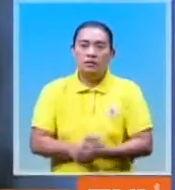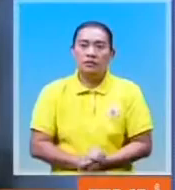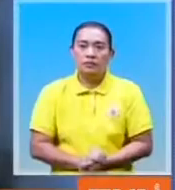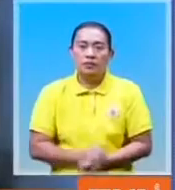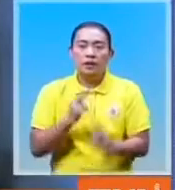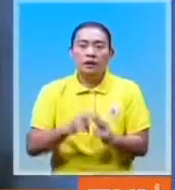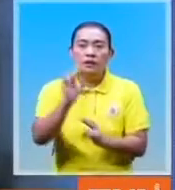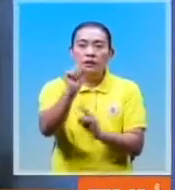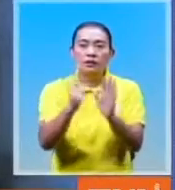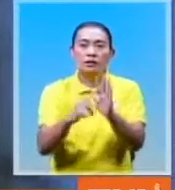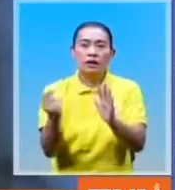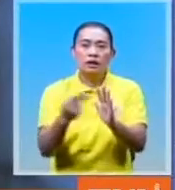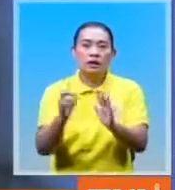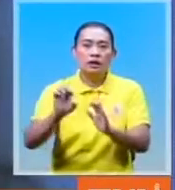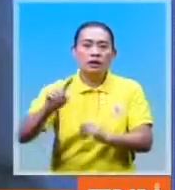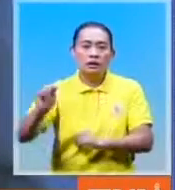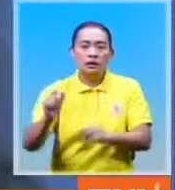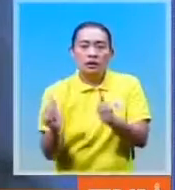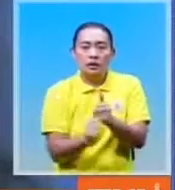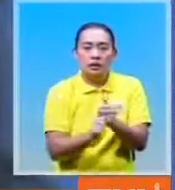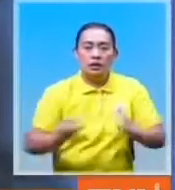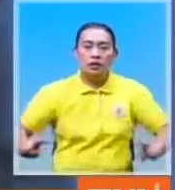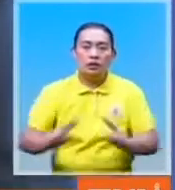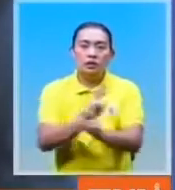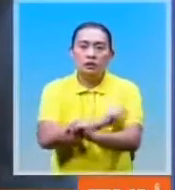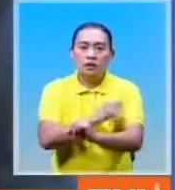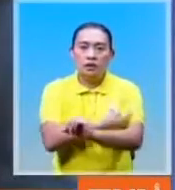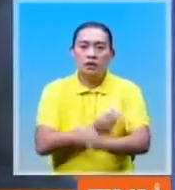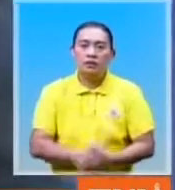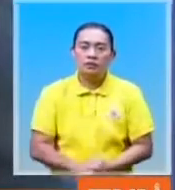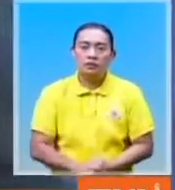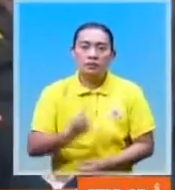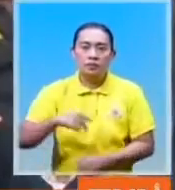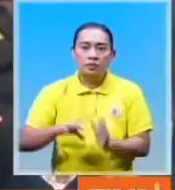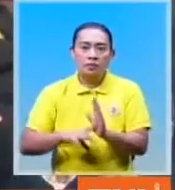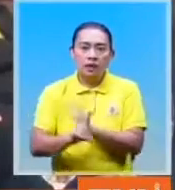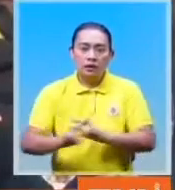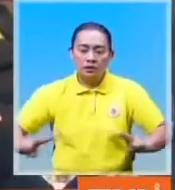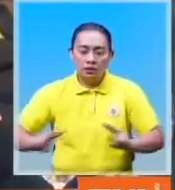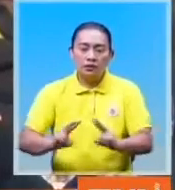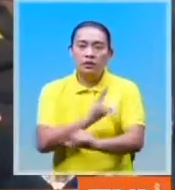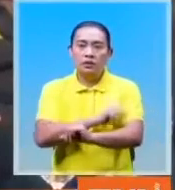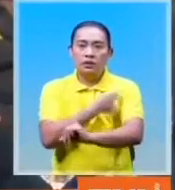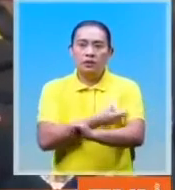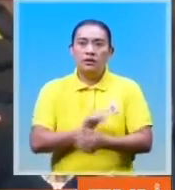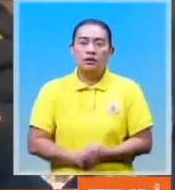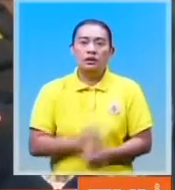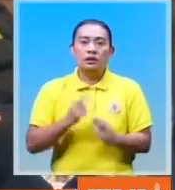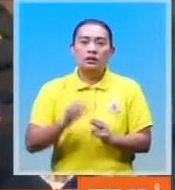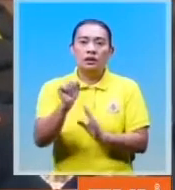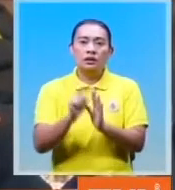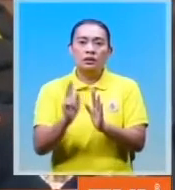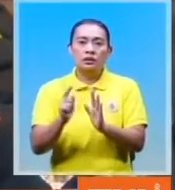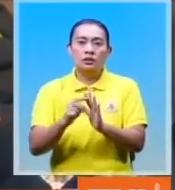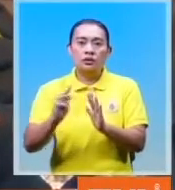สาธิตปิตุเตชะรัฐมนตรีช่วยกระทรวงสาธารณสุขแล้วก็ท่านปลัดกระทรวงสาธารณสุขนะคะนายแพทย์สุขุมกาญจนพิม